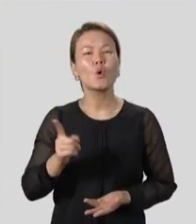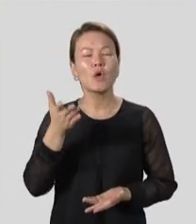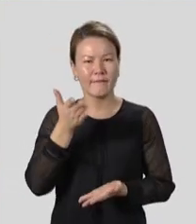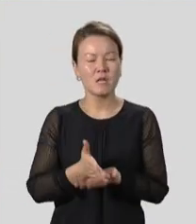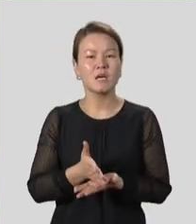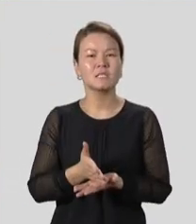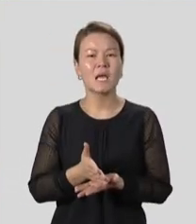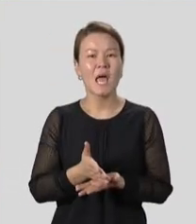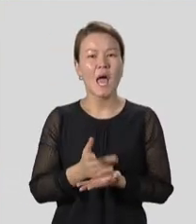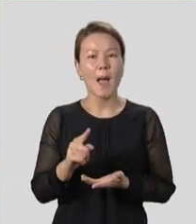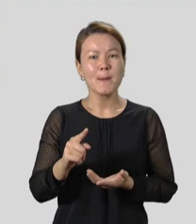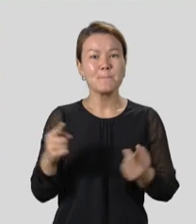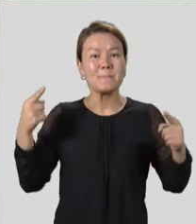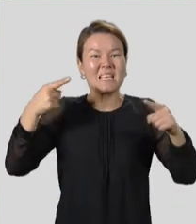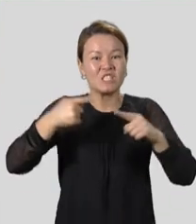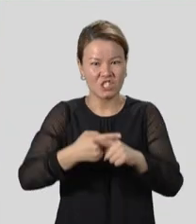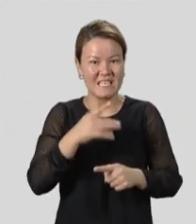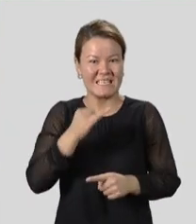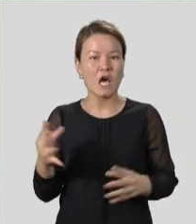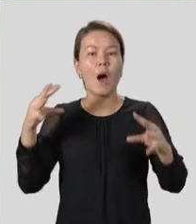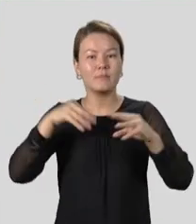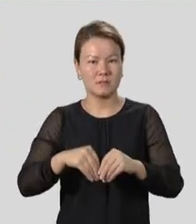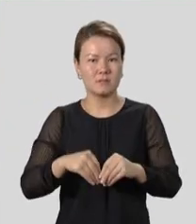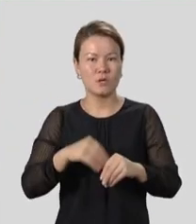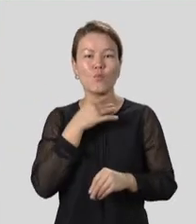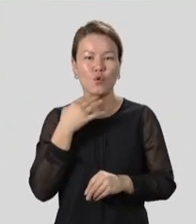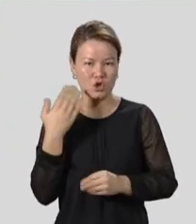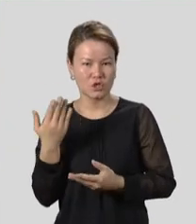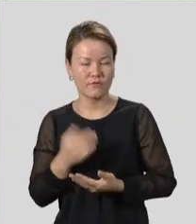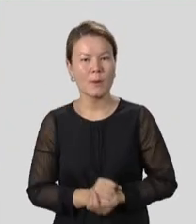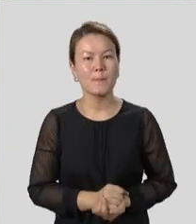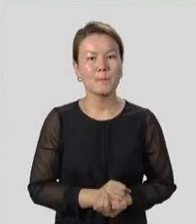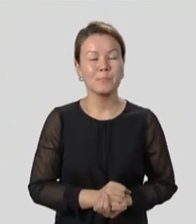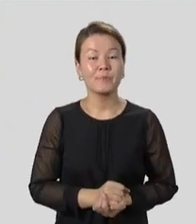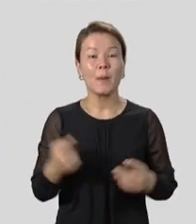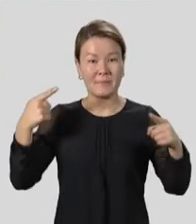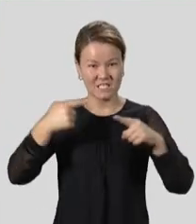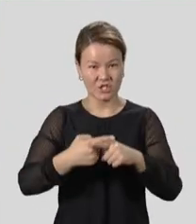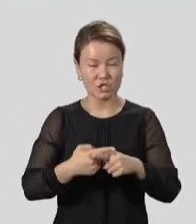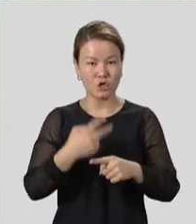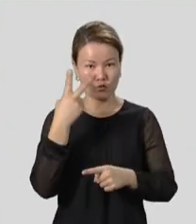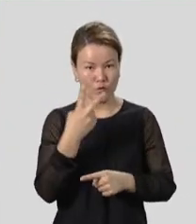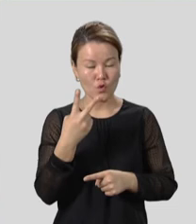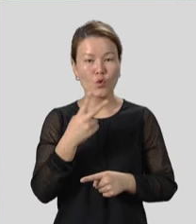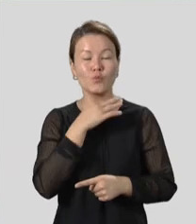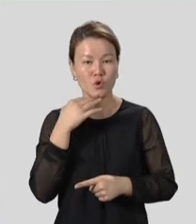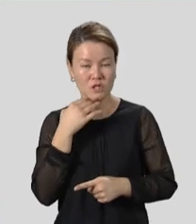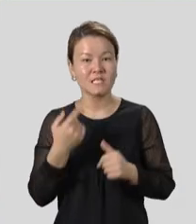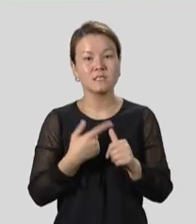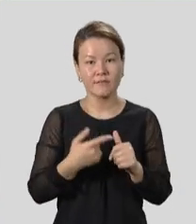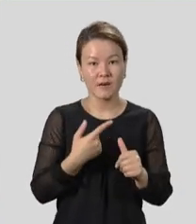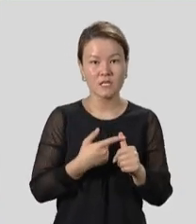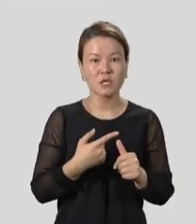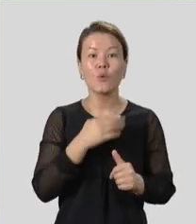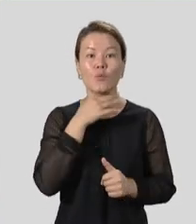является пересечением и объединением множеств. Пересечением двух множеств